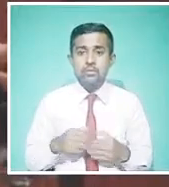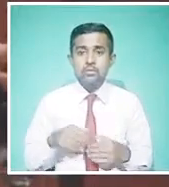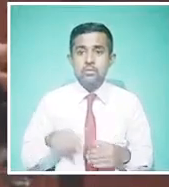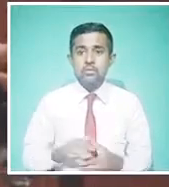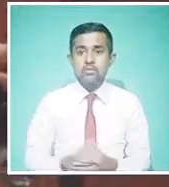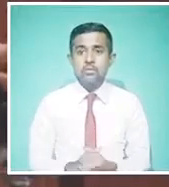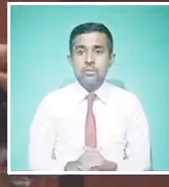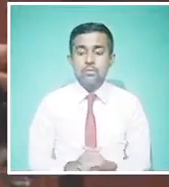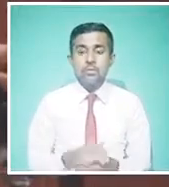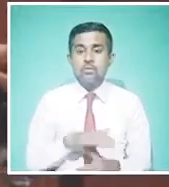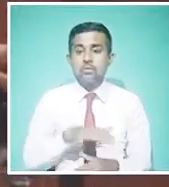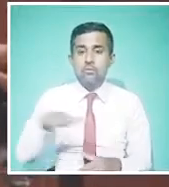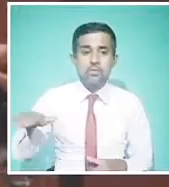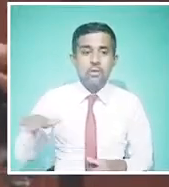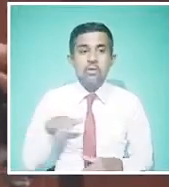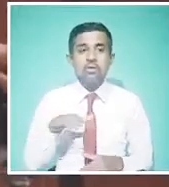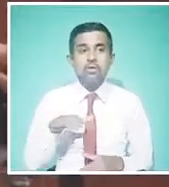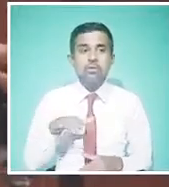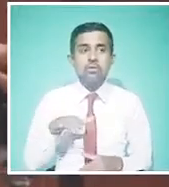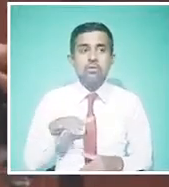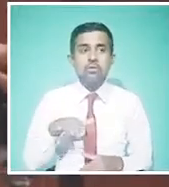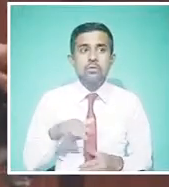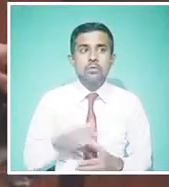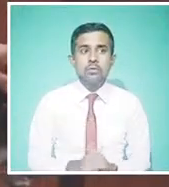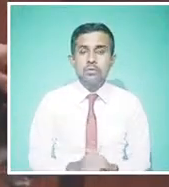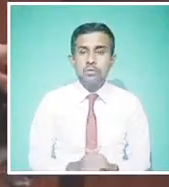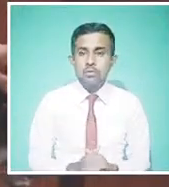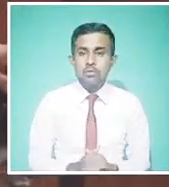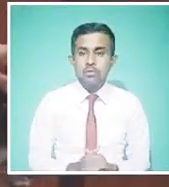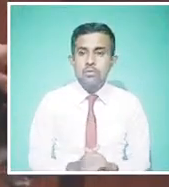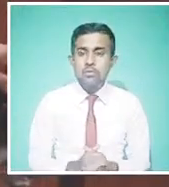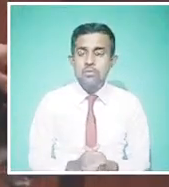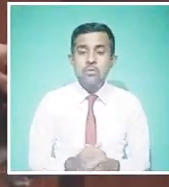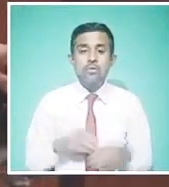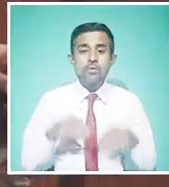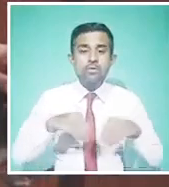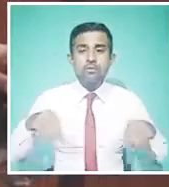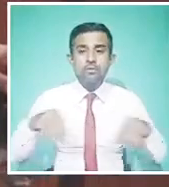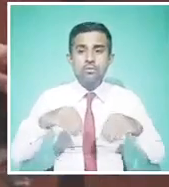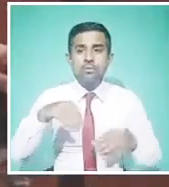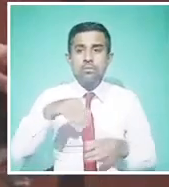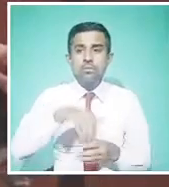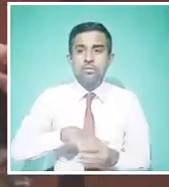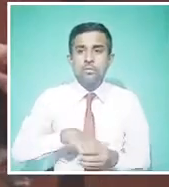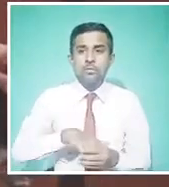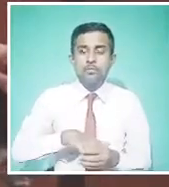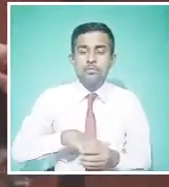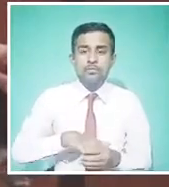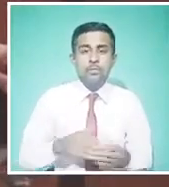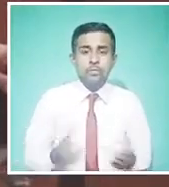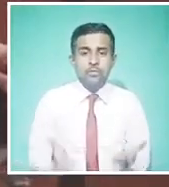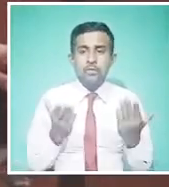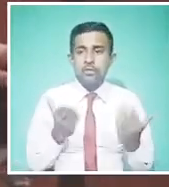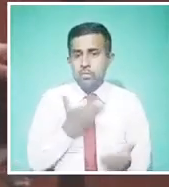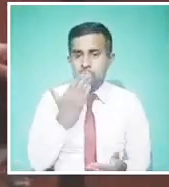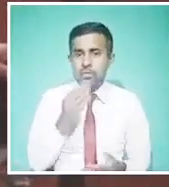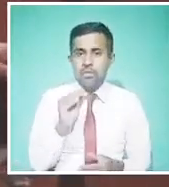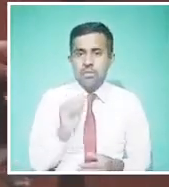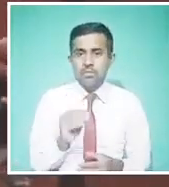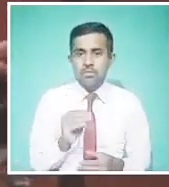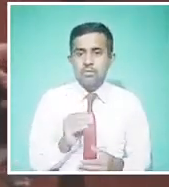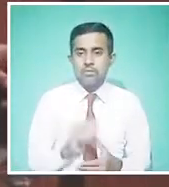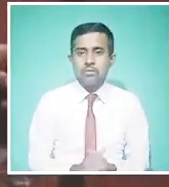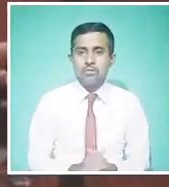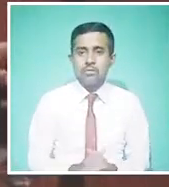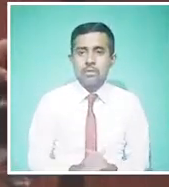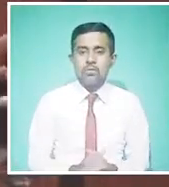அடையாளப்படுத்தப்பட்டால் பயிர் செய்கையாளர்களுக்கு சாதகமாக அந்த நிலங்கள் விடுவிக்கப்பட்டு பயிர் செய்கைகள் மேற்கொள்ளப்பட